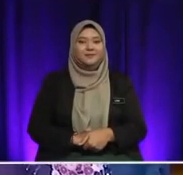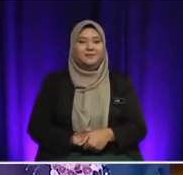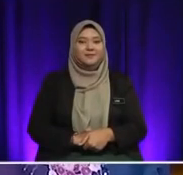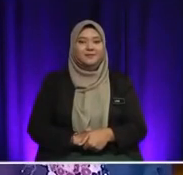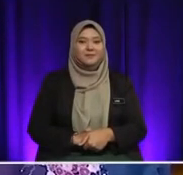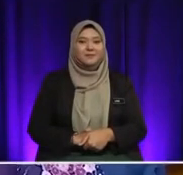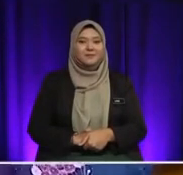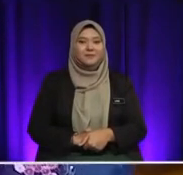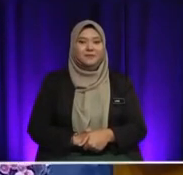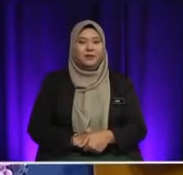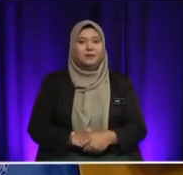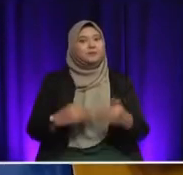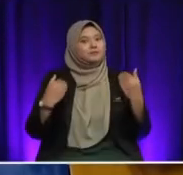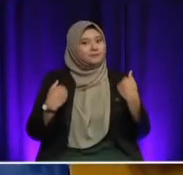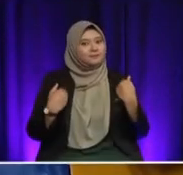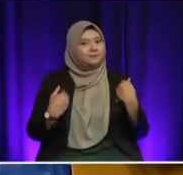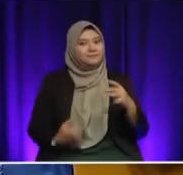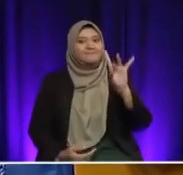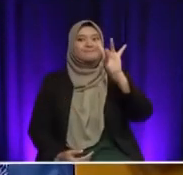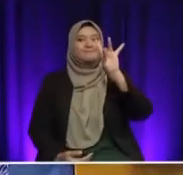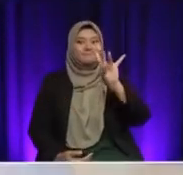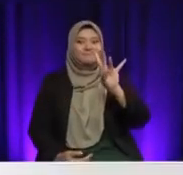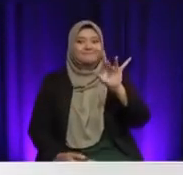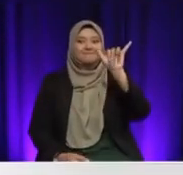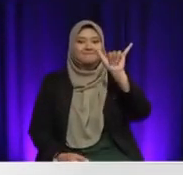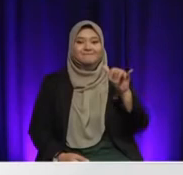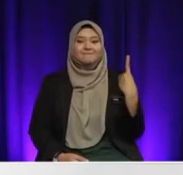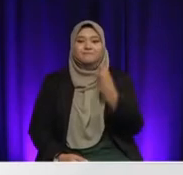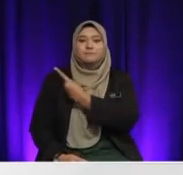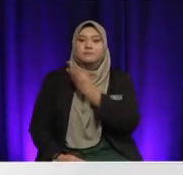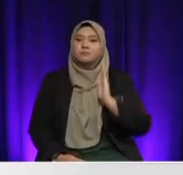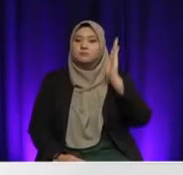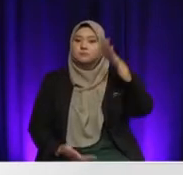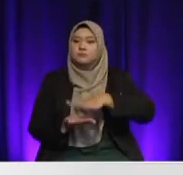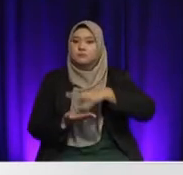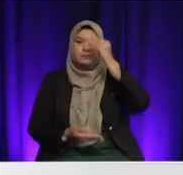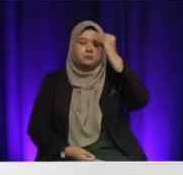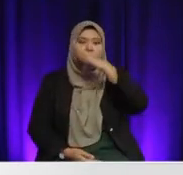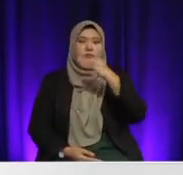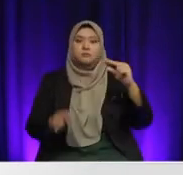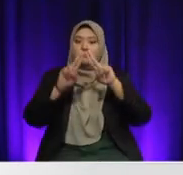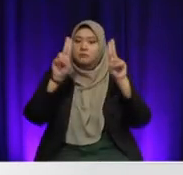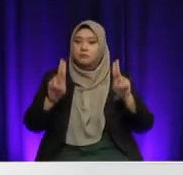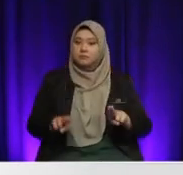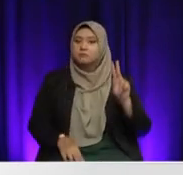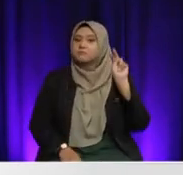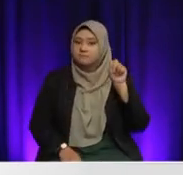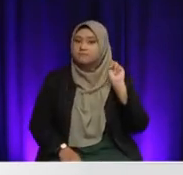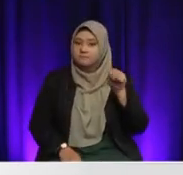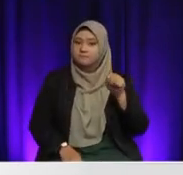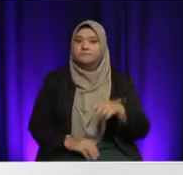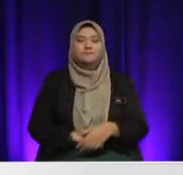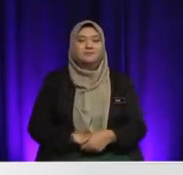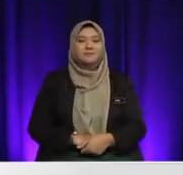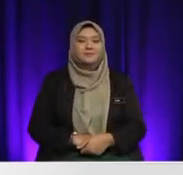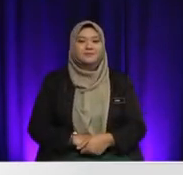ada 8 standard pembelajaran, iaitu benda ni yang akan dinilai semasa mereka menjalankan amali dan juga semasa mereka